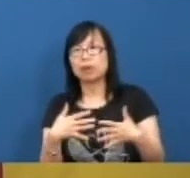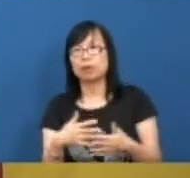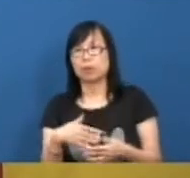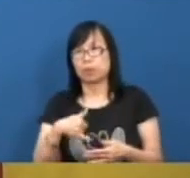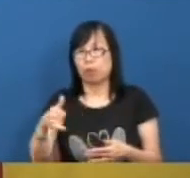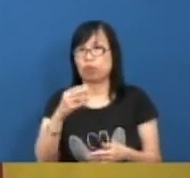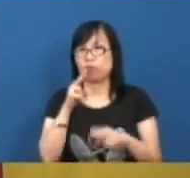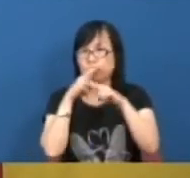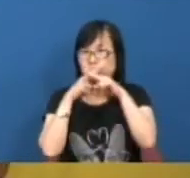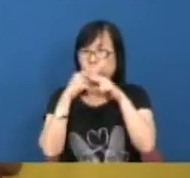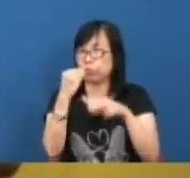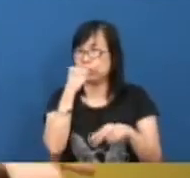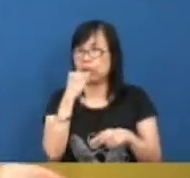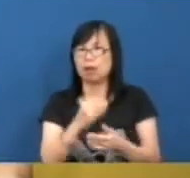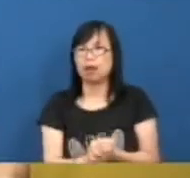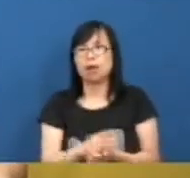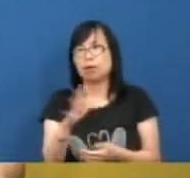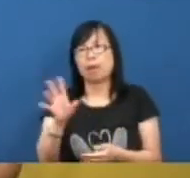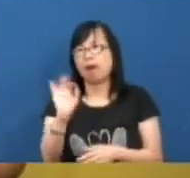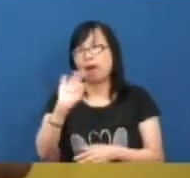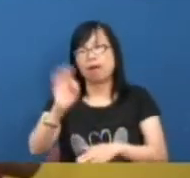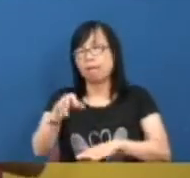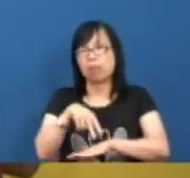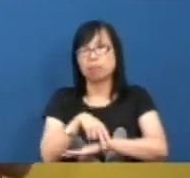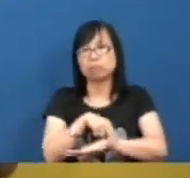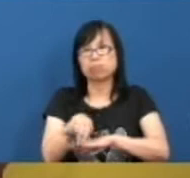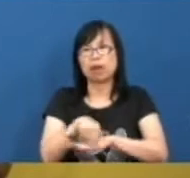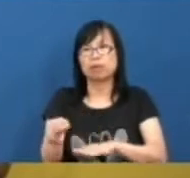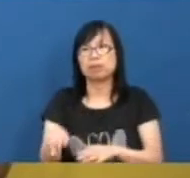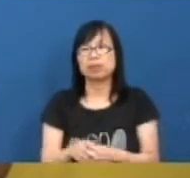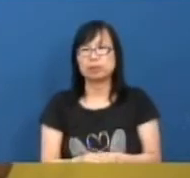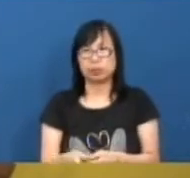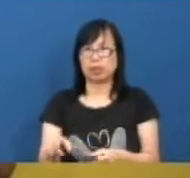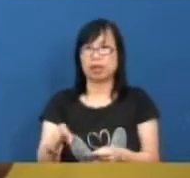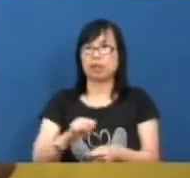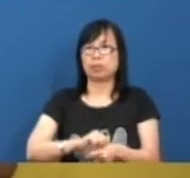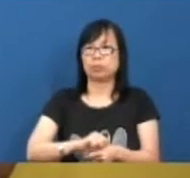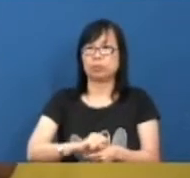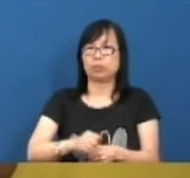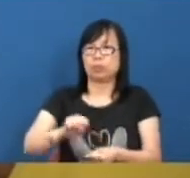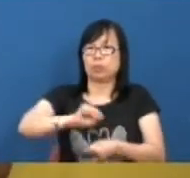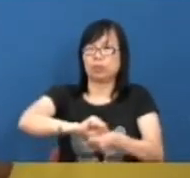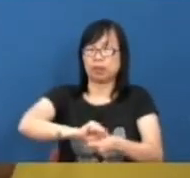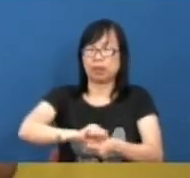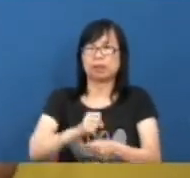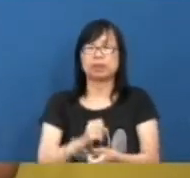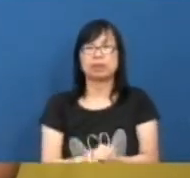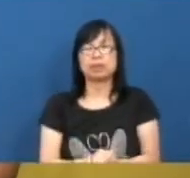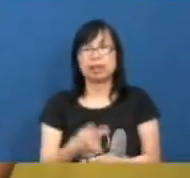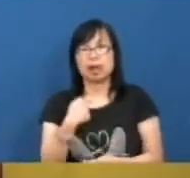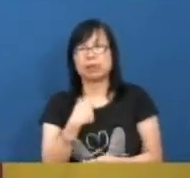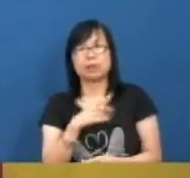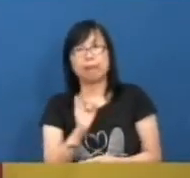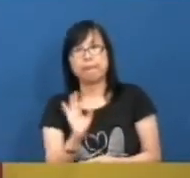去絕食啦。即係其實我哋係苦無對策嘅啦，即係。欲加之罪，欲加之事咧，就我哋根